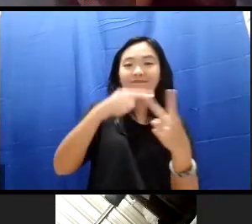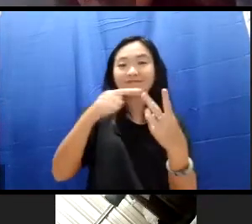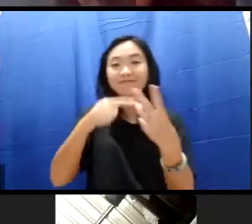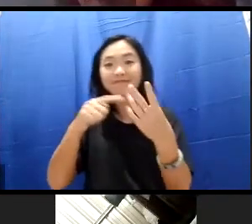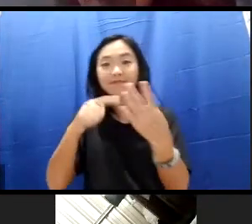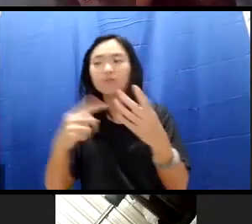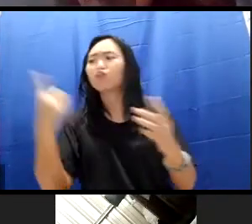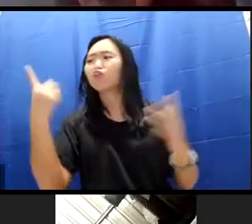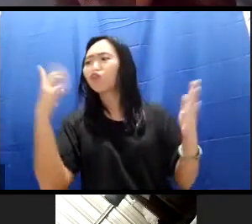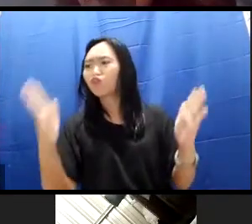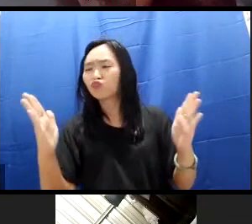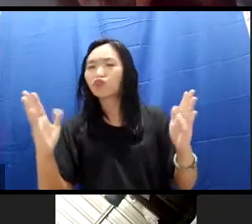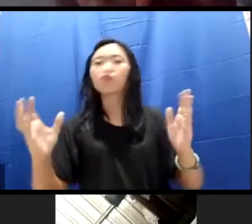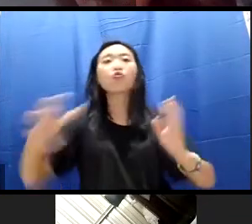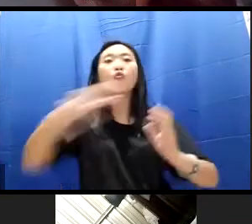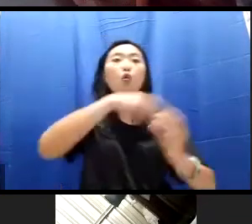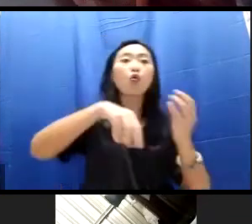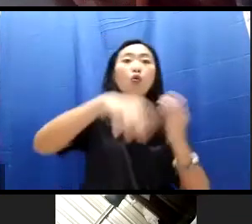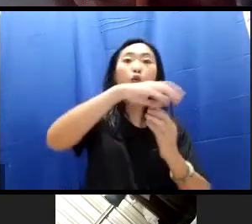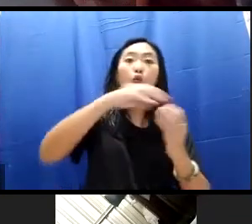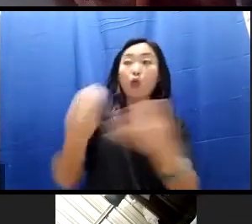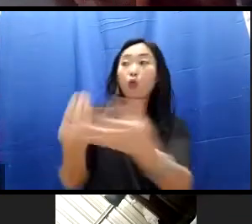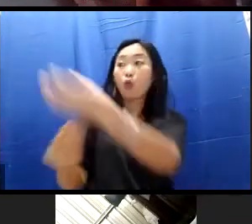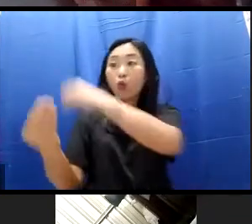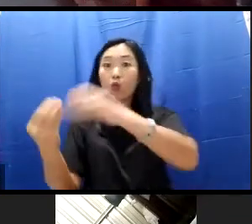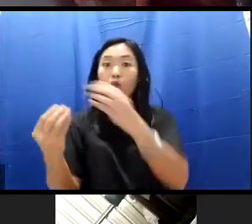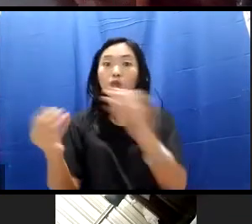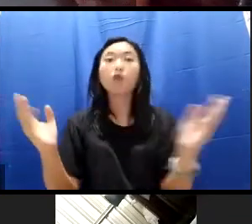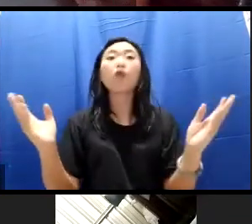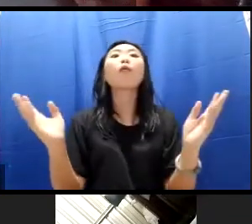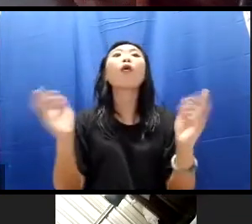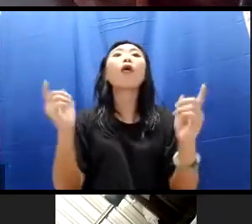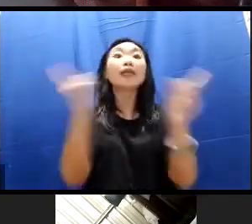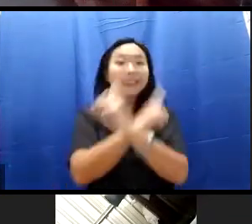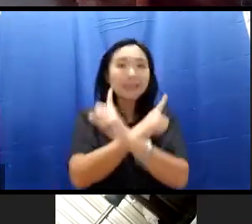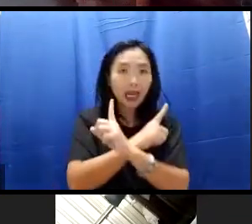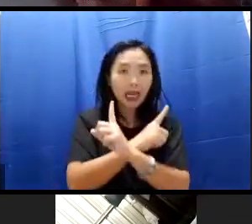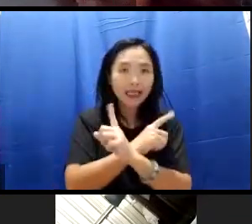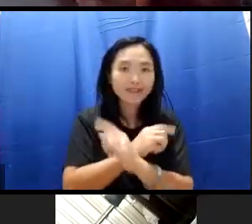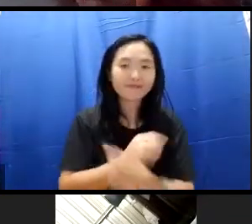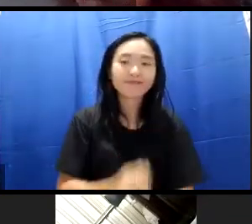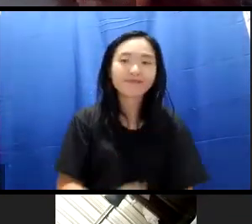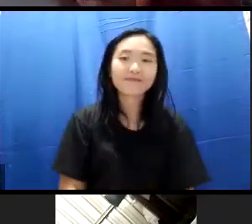tujuan utama penguatan keadilan gender ini? Nah, untuk